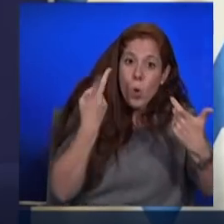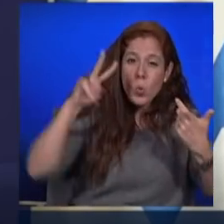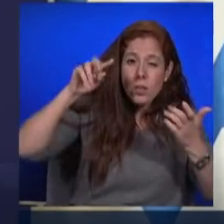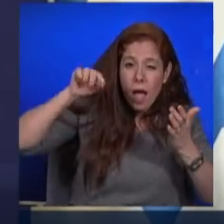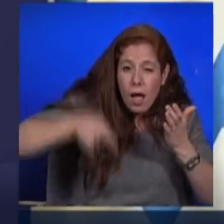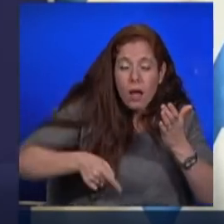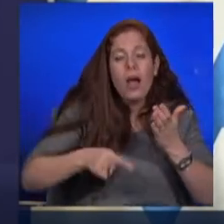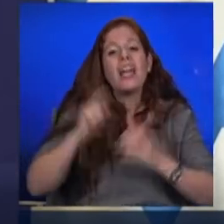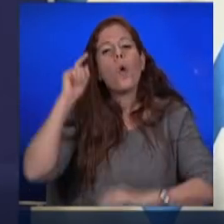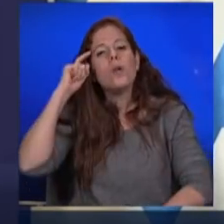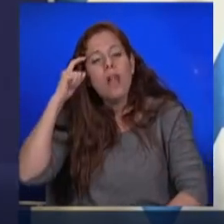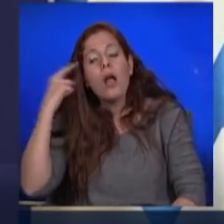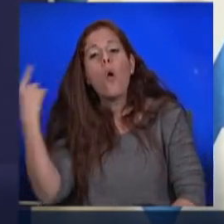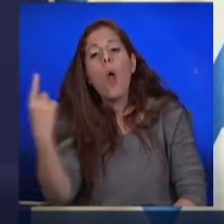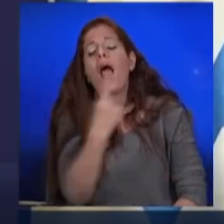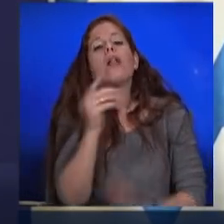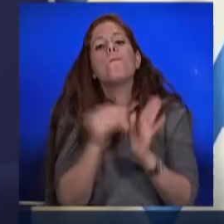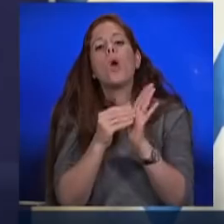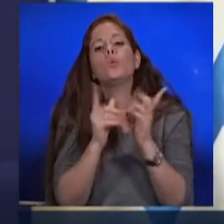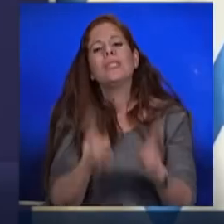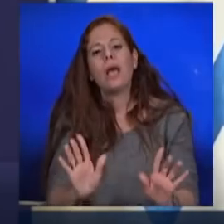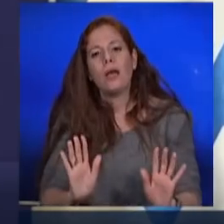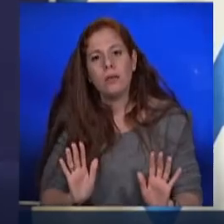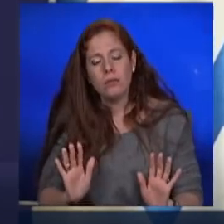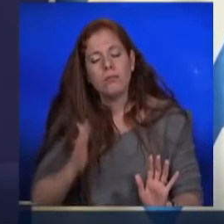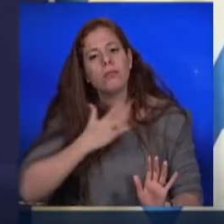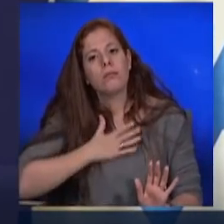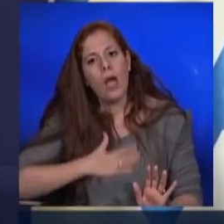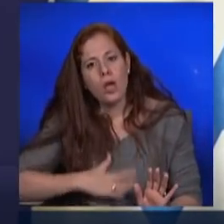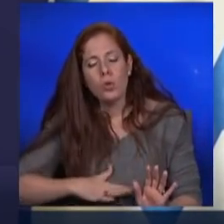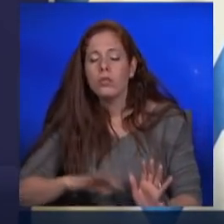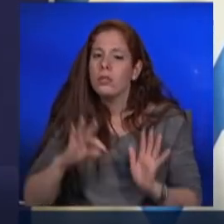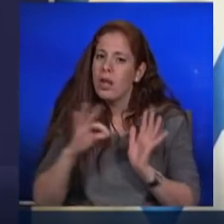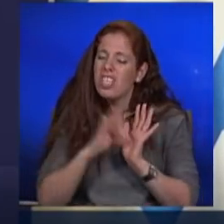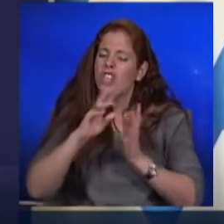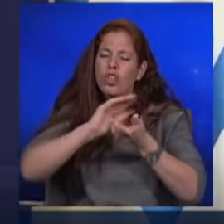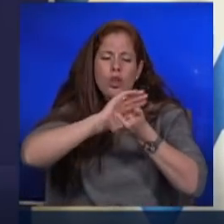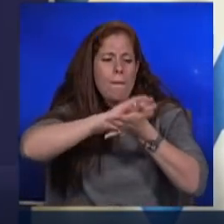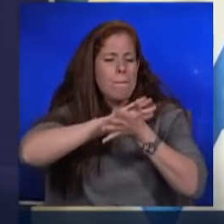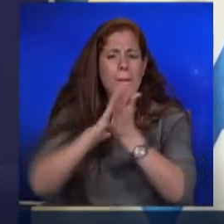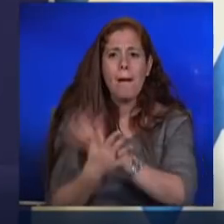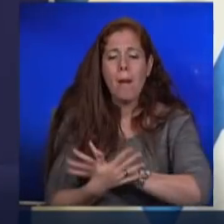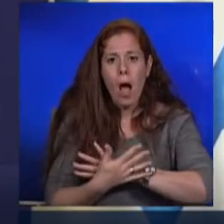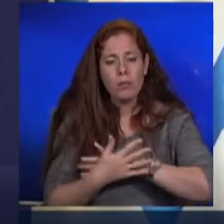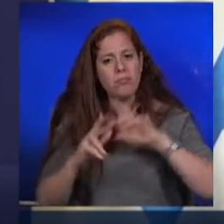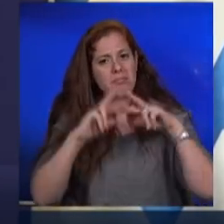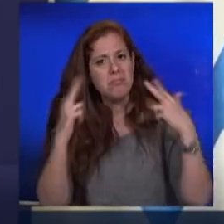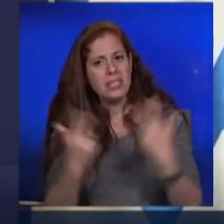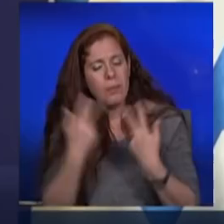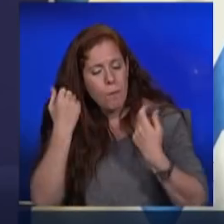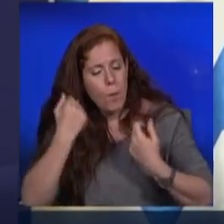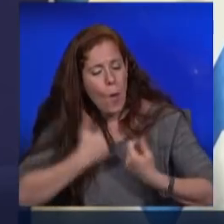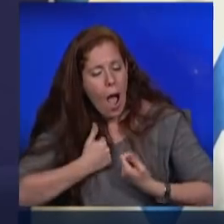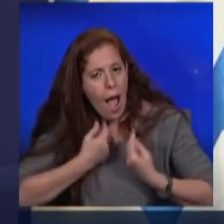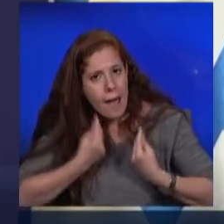אחד למחסורו. אני רוצה לציין שחל מהפך חיובי ביותר בציבור החרדי. הציבור